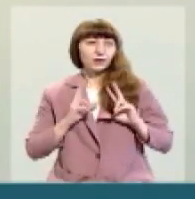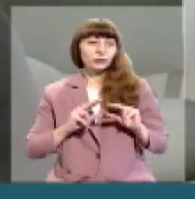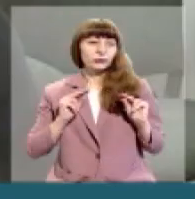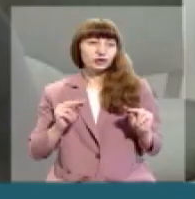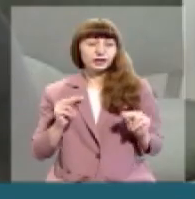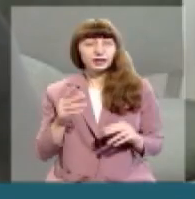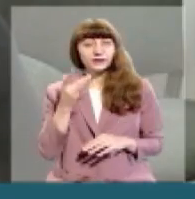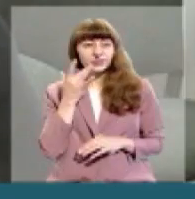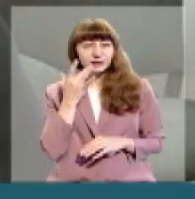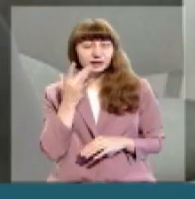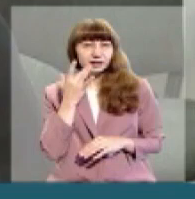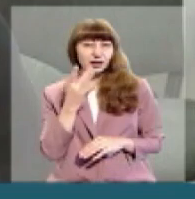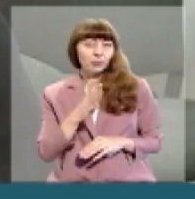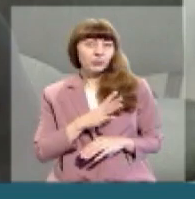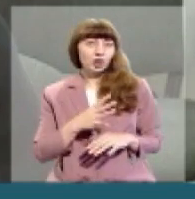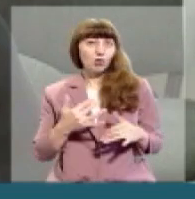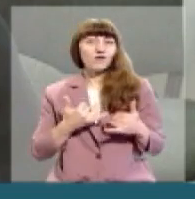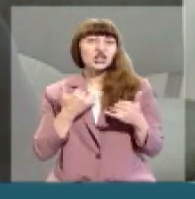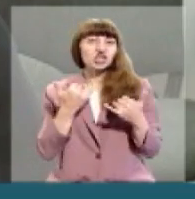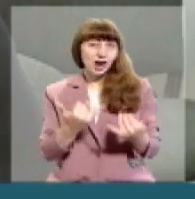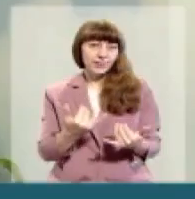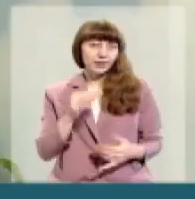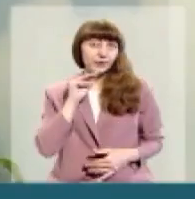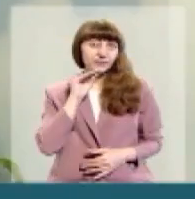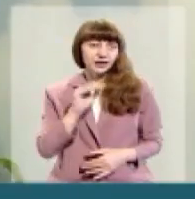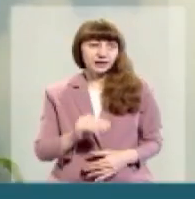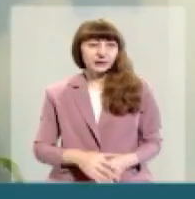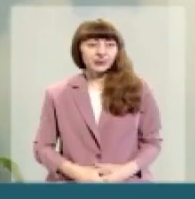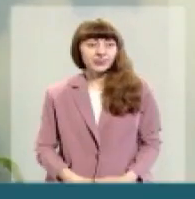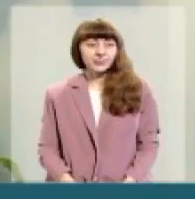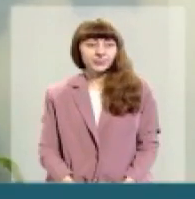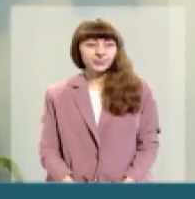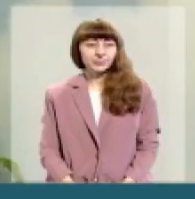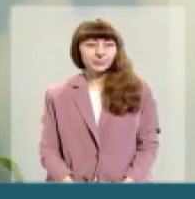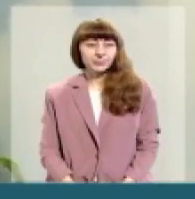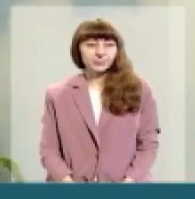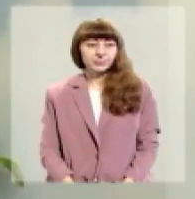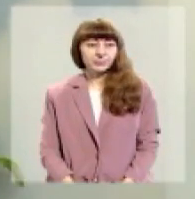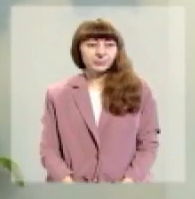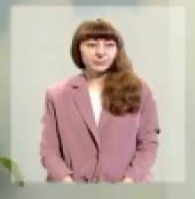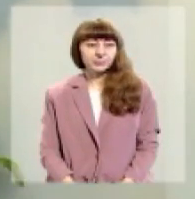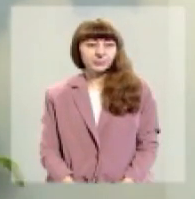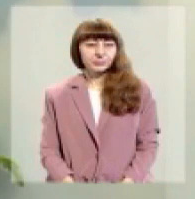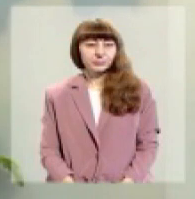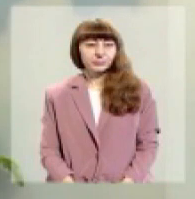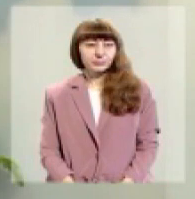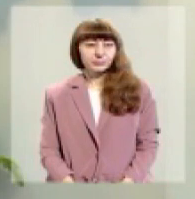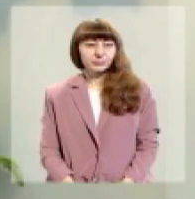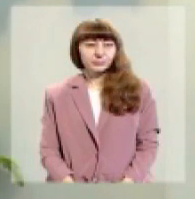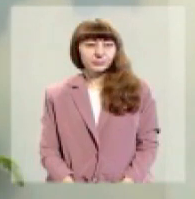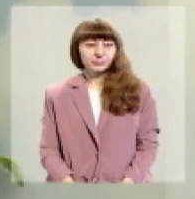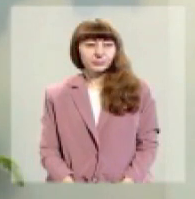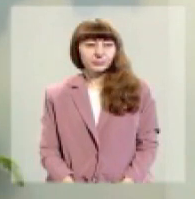белсене араласады. Әртестерінің алдында мерейі үстем. Сабира апайдың үлкен бір күшті қасиеттерінің бірі осы мектепке